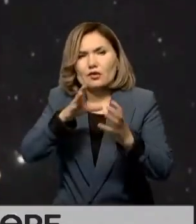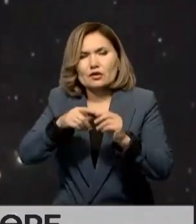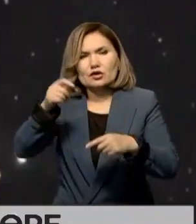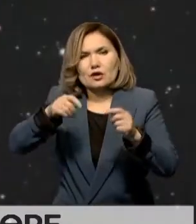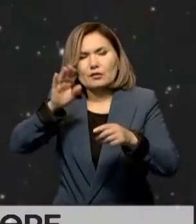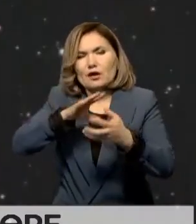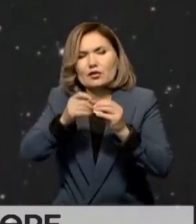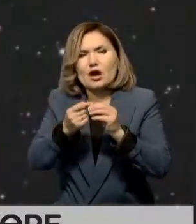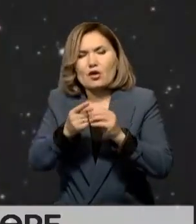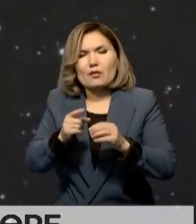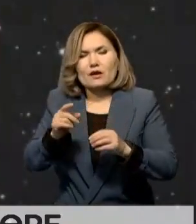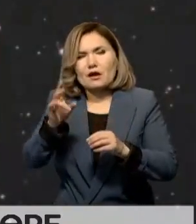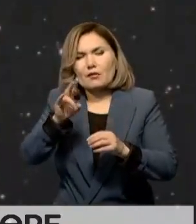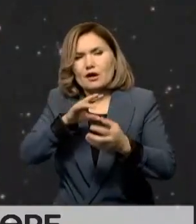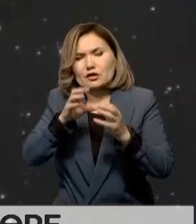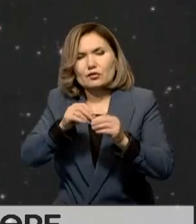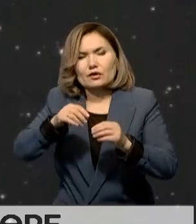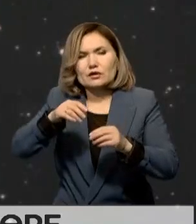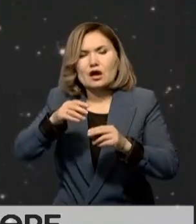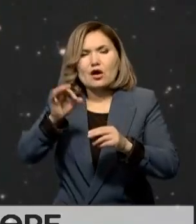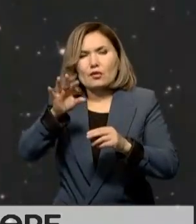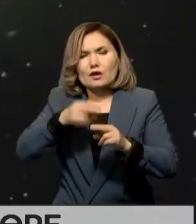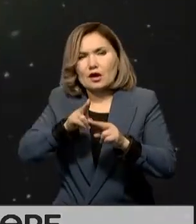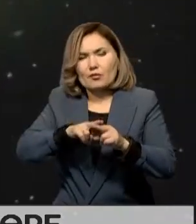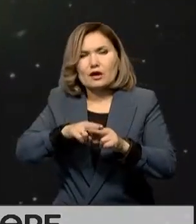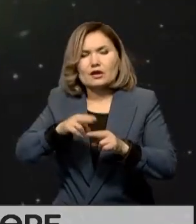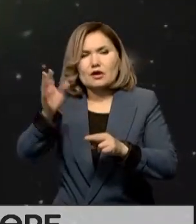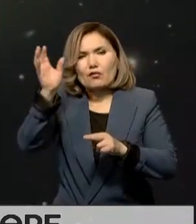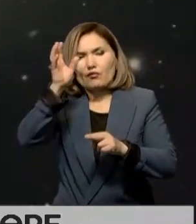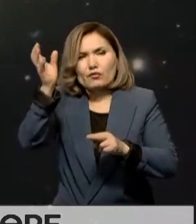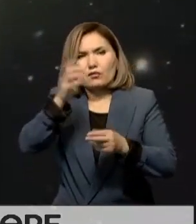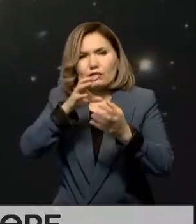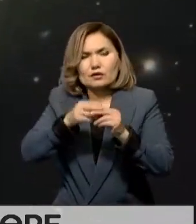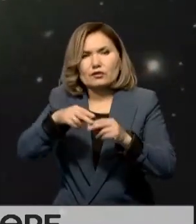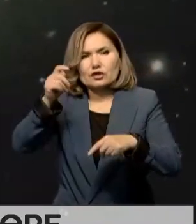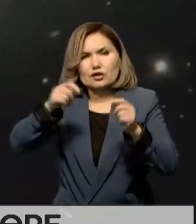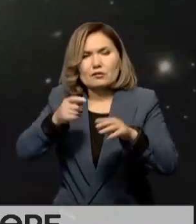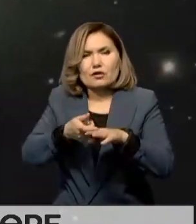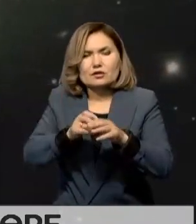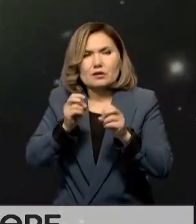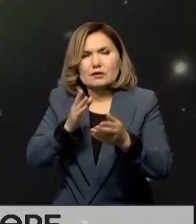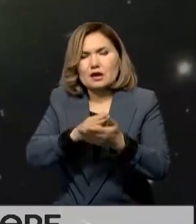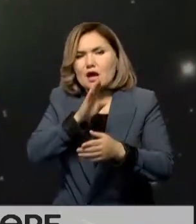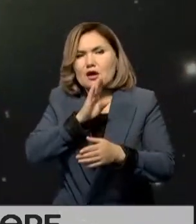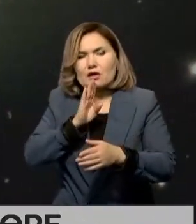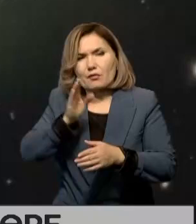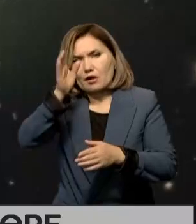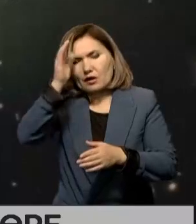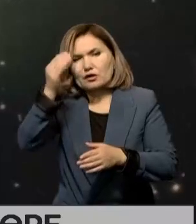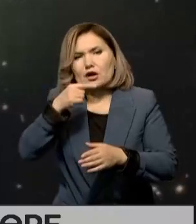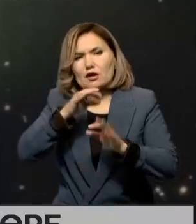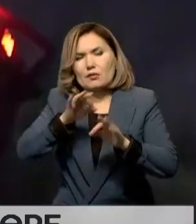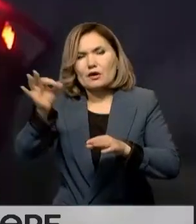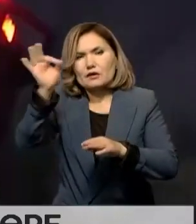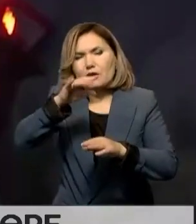бағытталған. 11 қазан күні аспан бұлтты болады. Ауа райы тек 14 қазанда ашылады деген болжам бар. Светлана Мошкинаның айтуынша, Атлас құйрықты